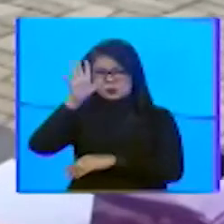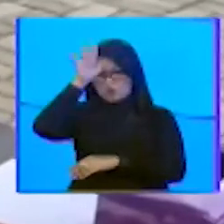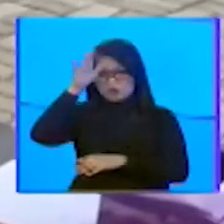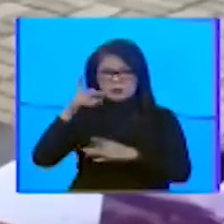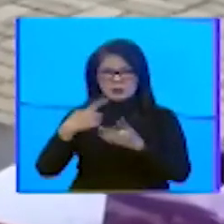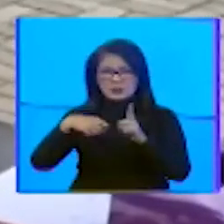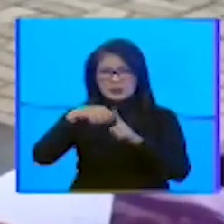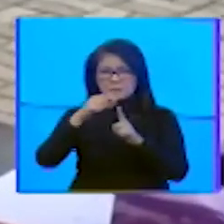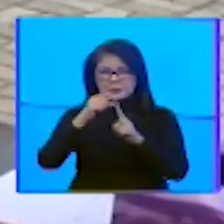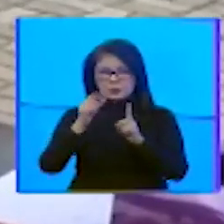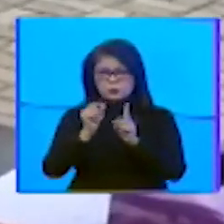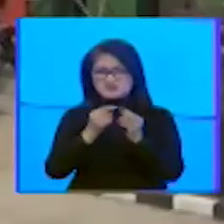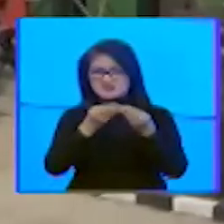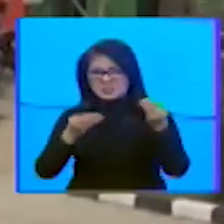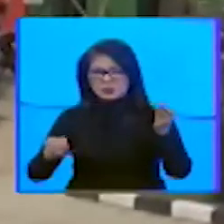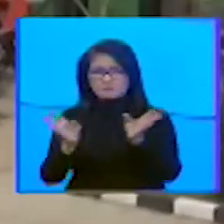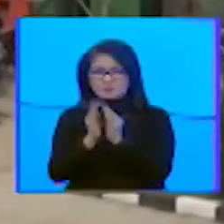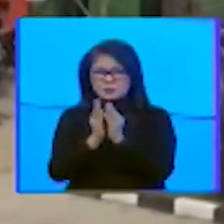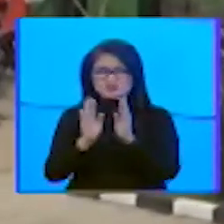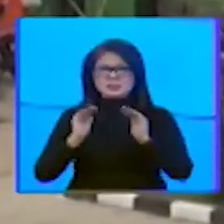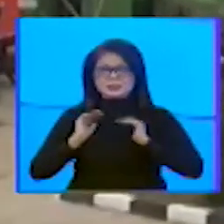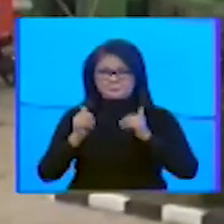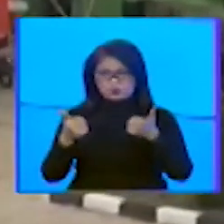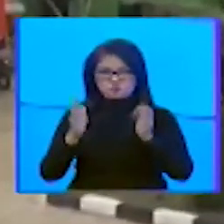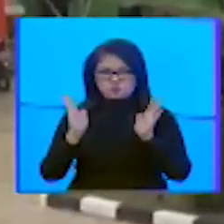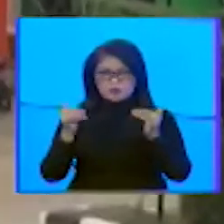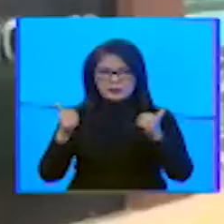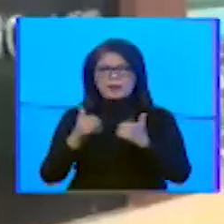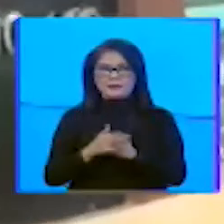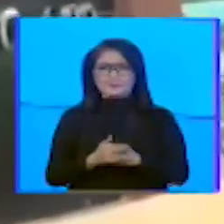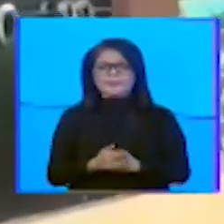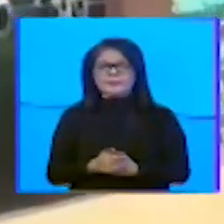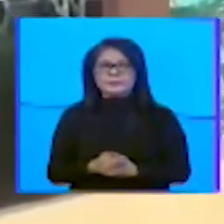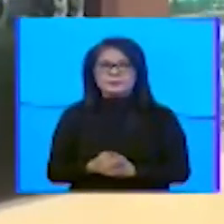Brebes tersebut dinyatakan pulih. Dari Brebes, Jawa Tengah, Yunibar iNews melaporkan.